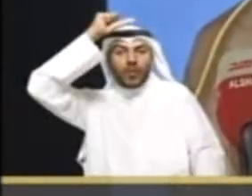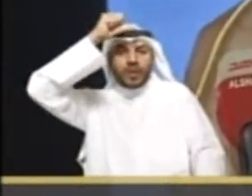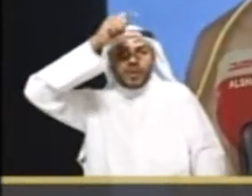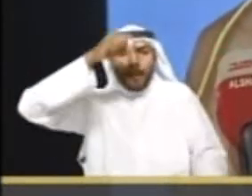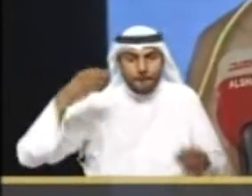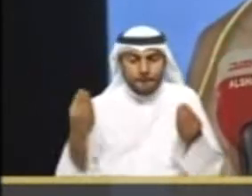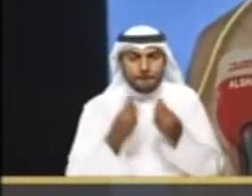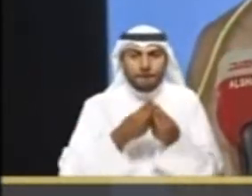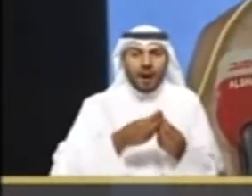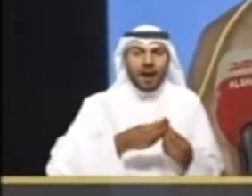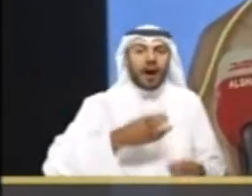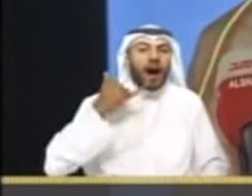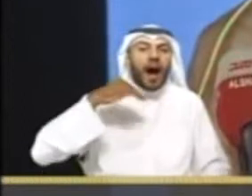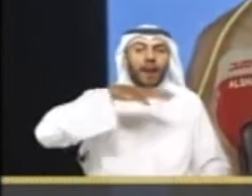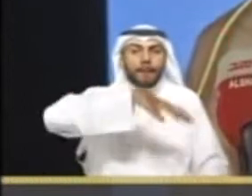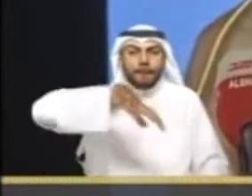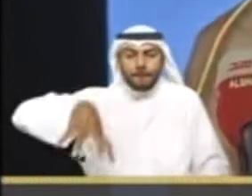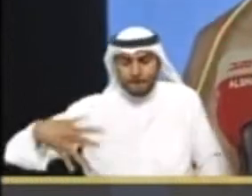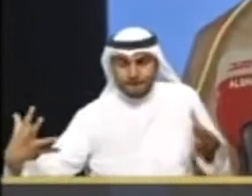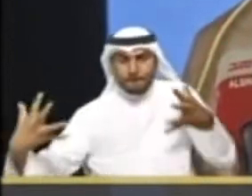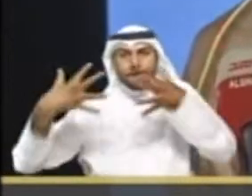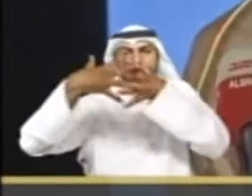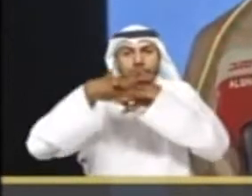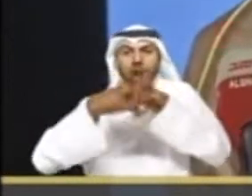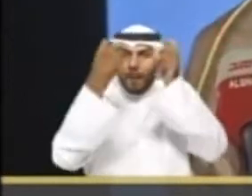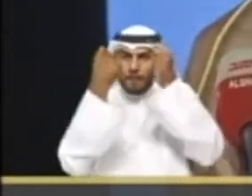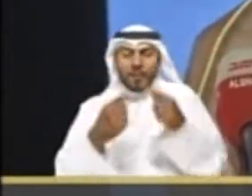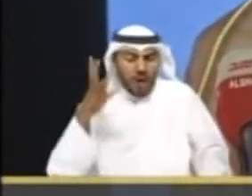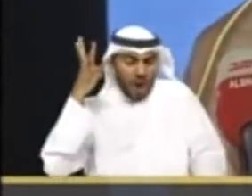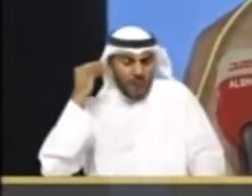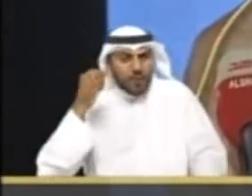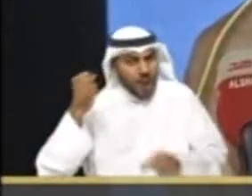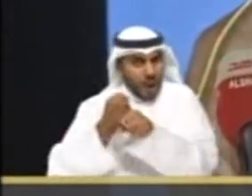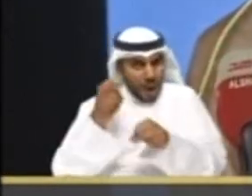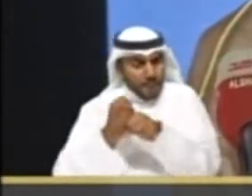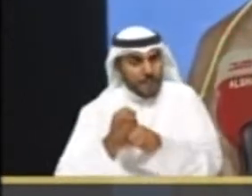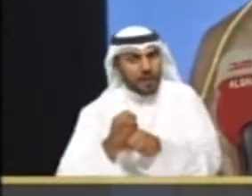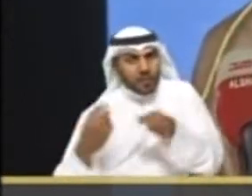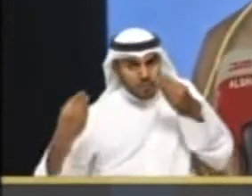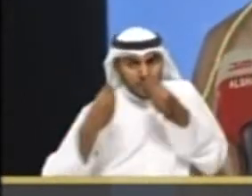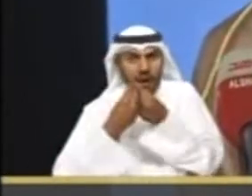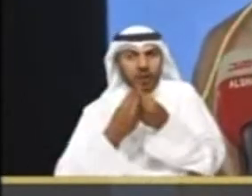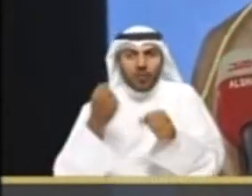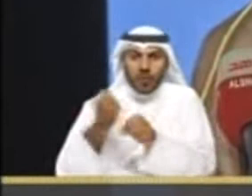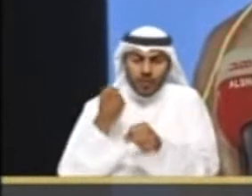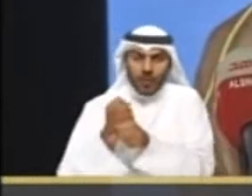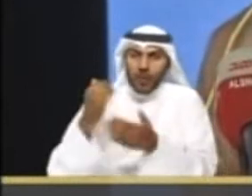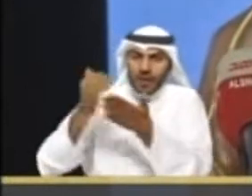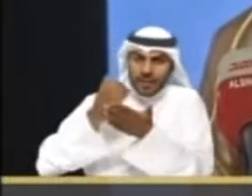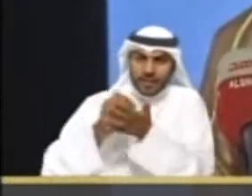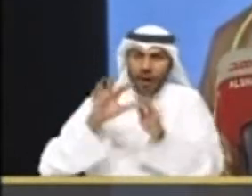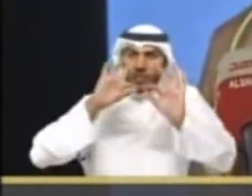للتقارب السياسي للجمهورية التركية مع العالم العربي، وخاصة العربي الملموس مع دول الخليج